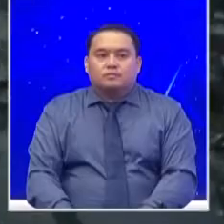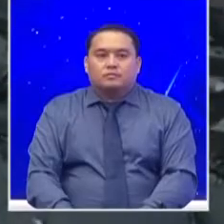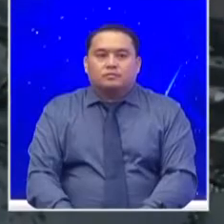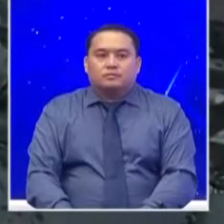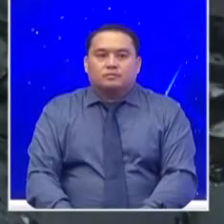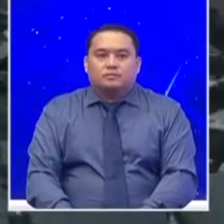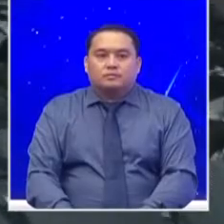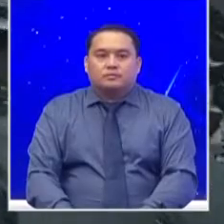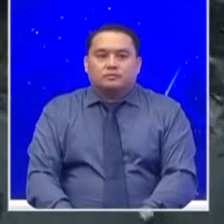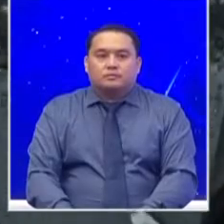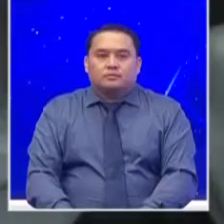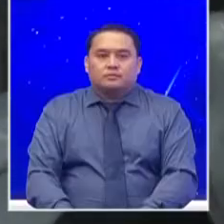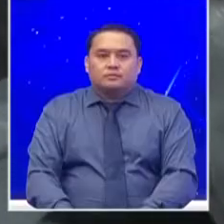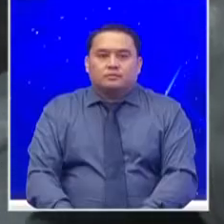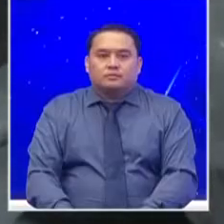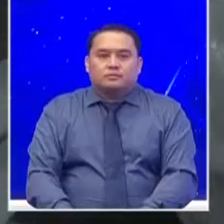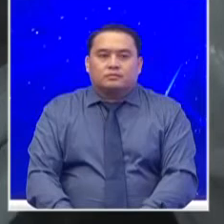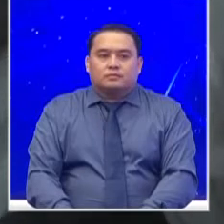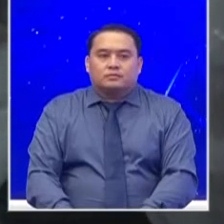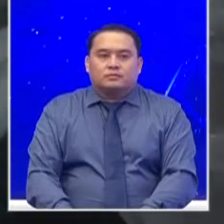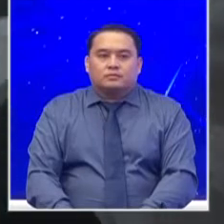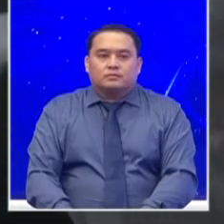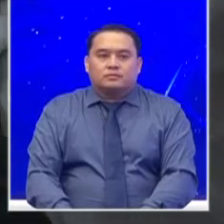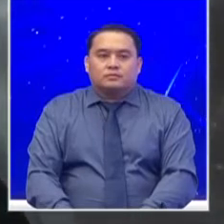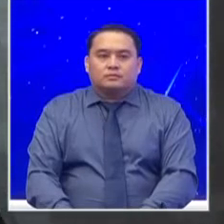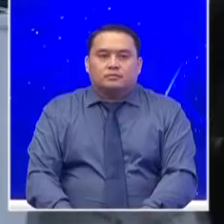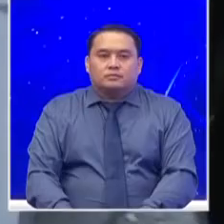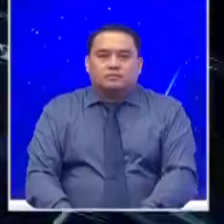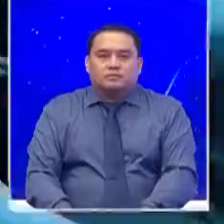Мадина Берег КЗ, Кайрат Кастурганов, телеканал ЖТСУ.